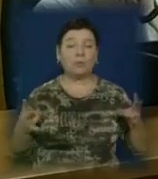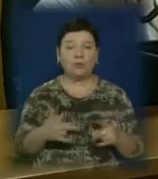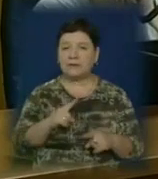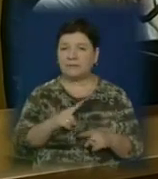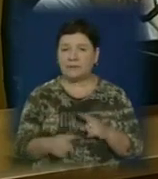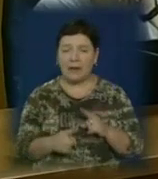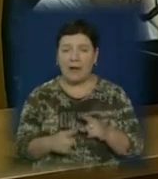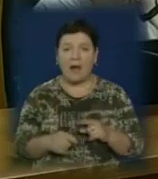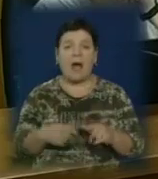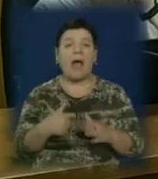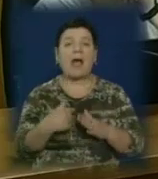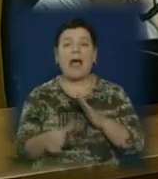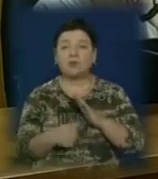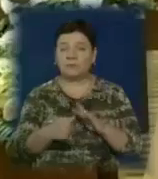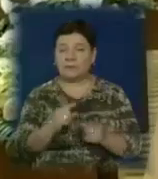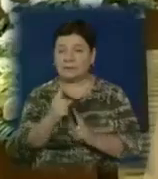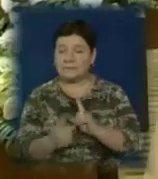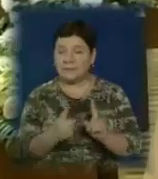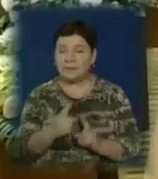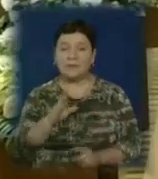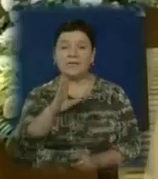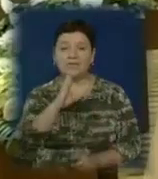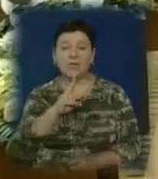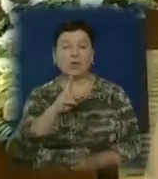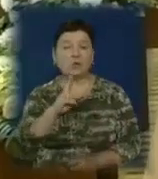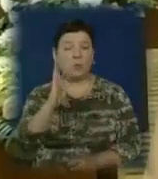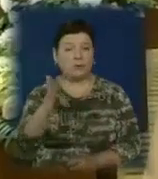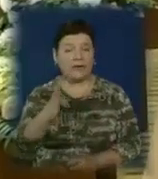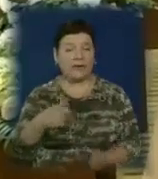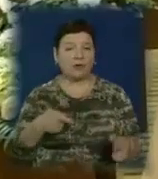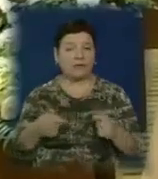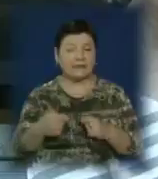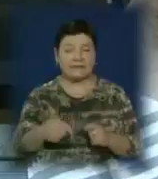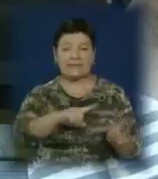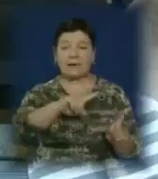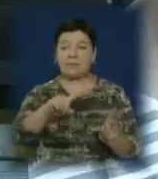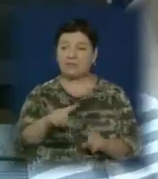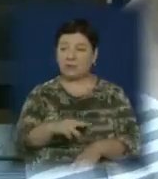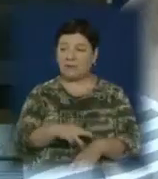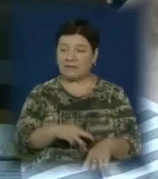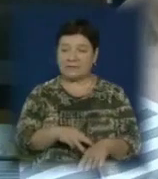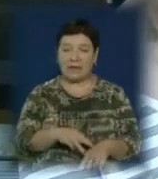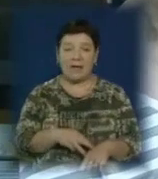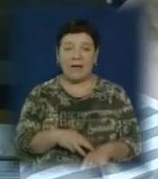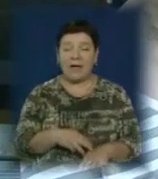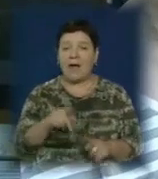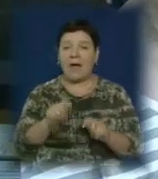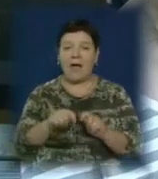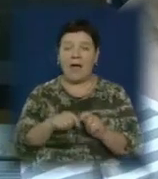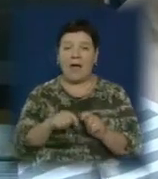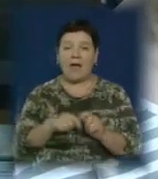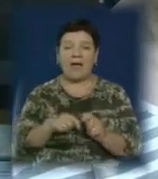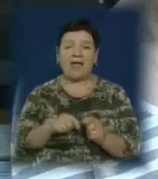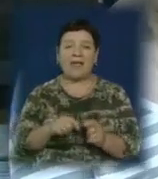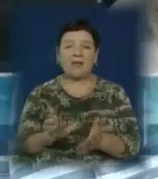негайних кадрових змін. Відтак, для жінки важливо, хто ж буде керувати Закарпатською міліцією. Люстрація відбувається, це хороший